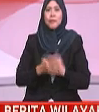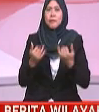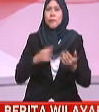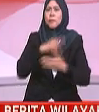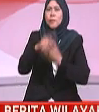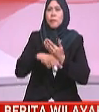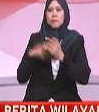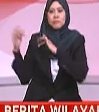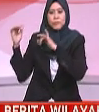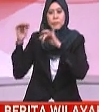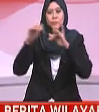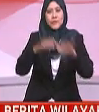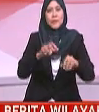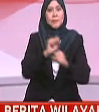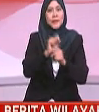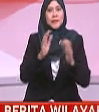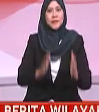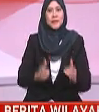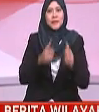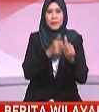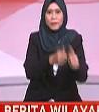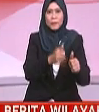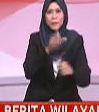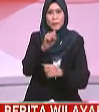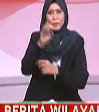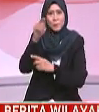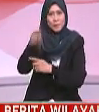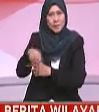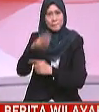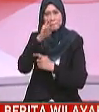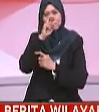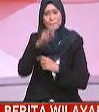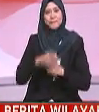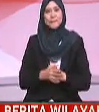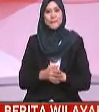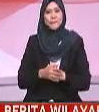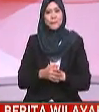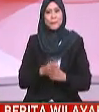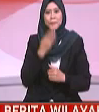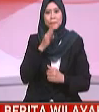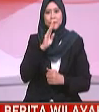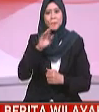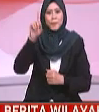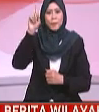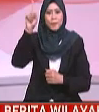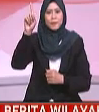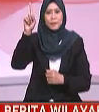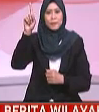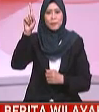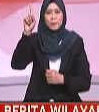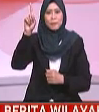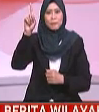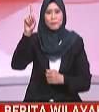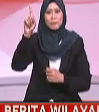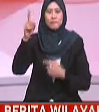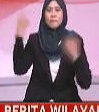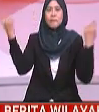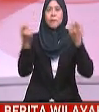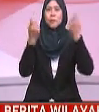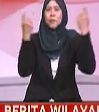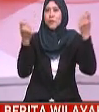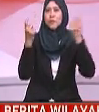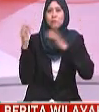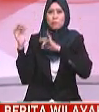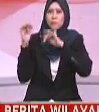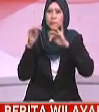semua kaki tangan jabatan dengan SOP ketat. Alhamdulillah sambutan malam ini amat menggalakkan dan